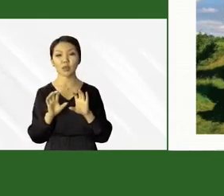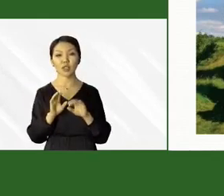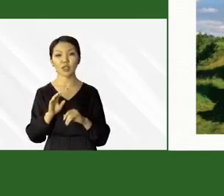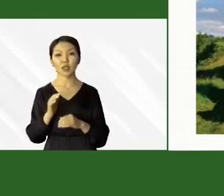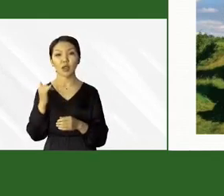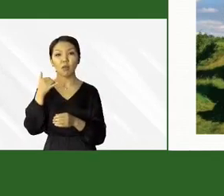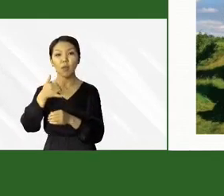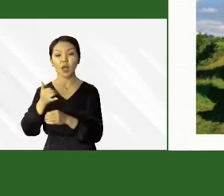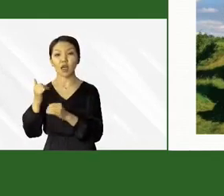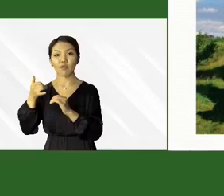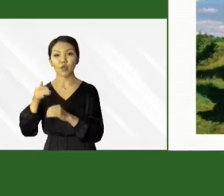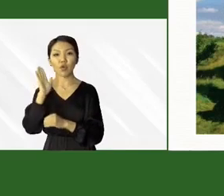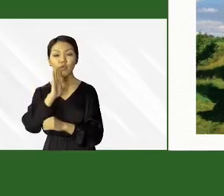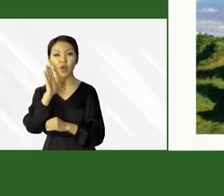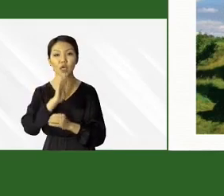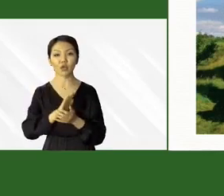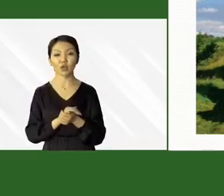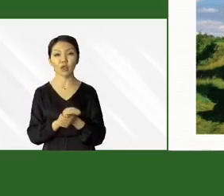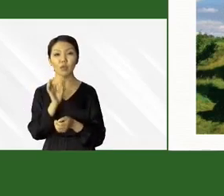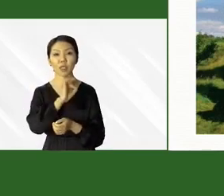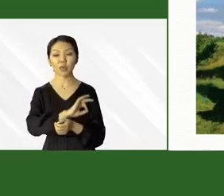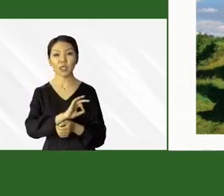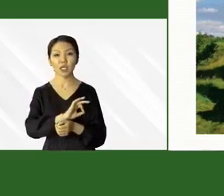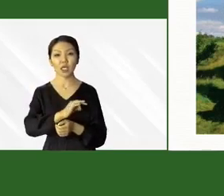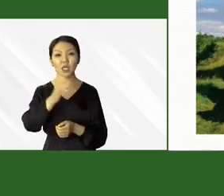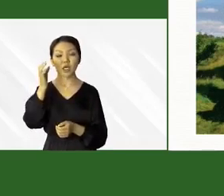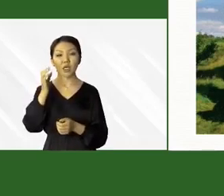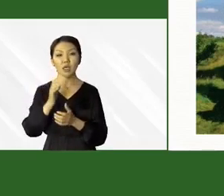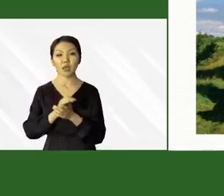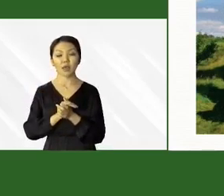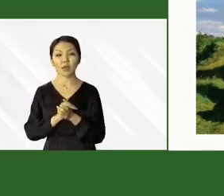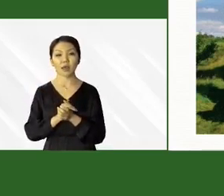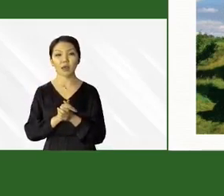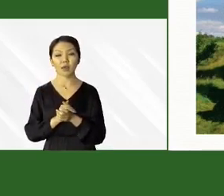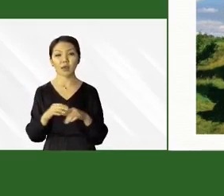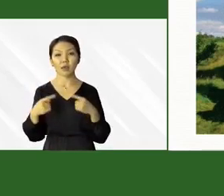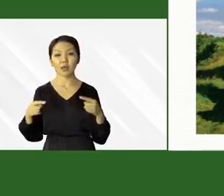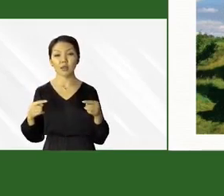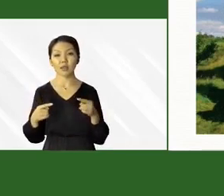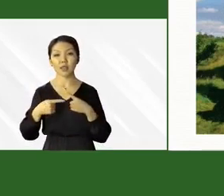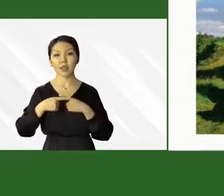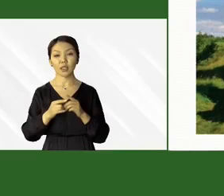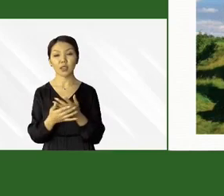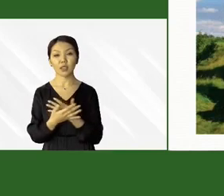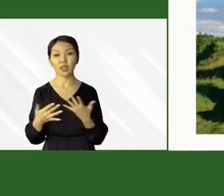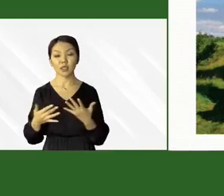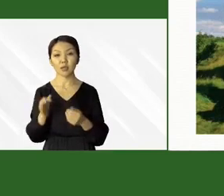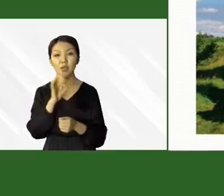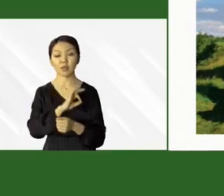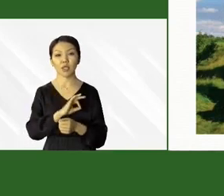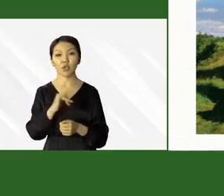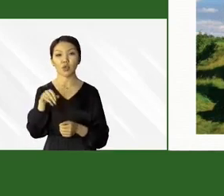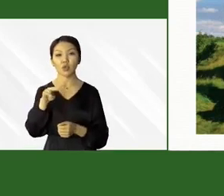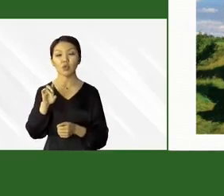водой, применение научно обоснованной агротехники, использование минеральных и органических удобрений.